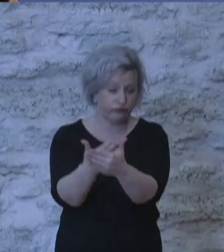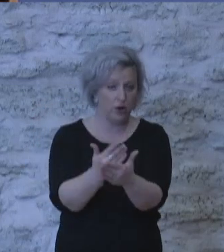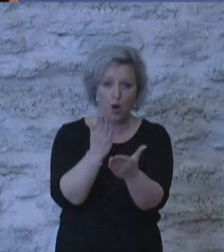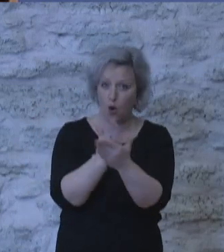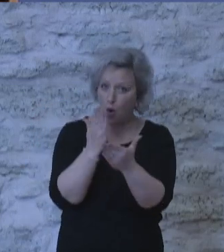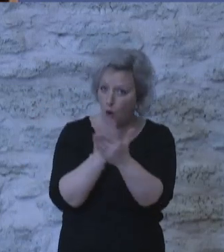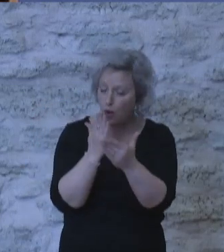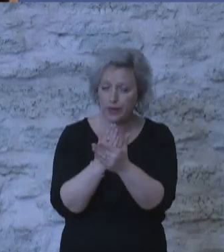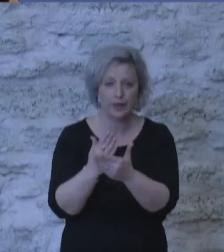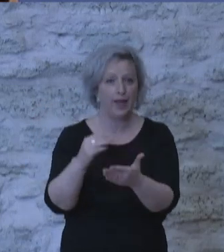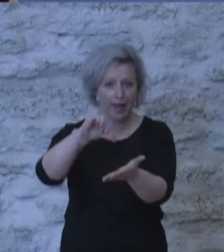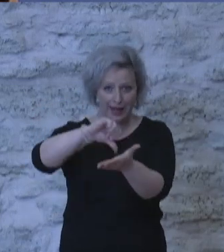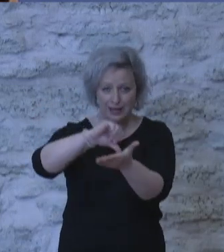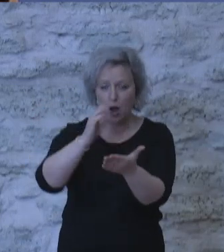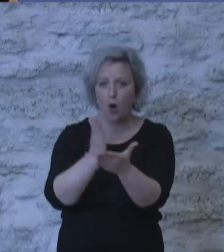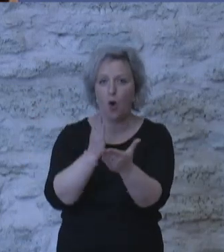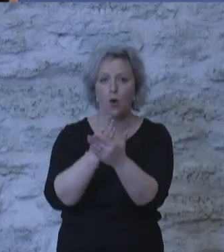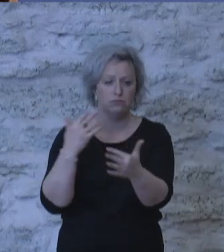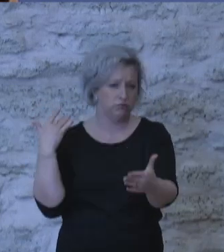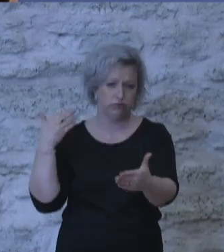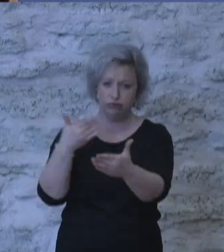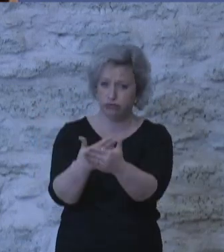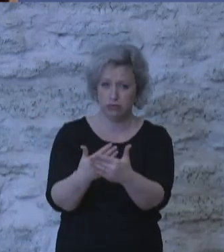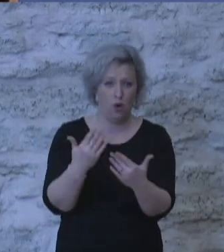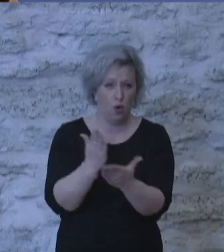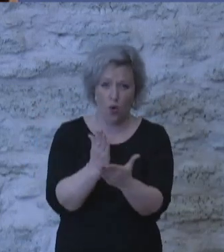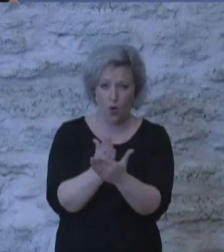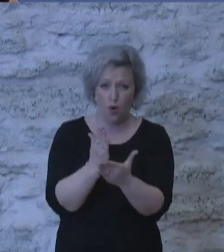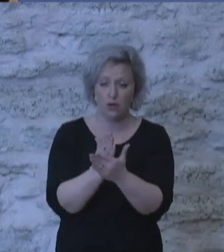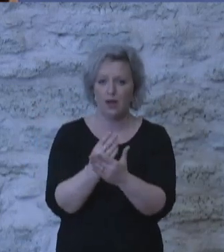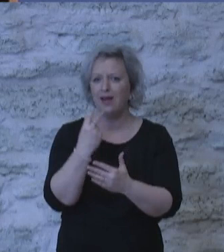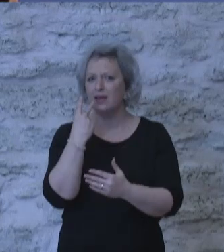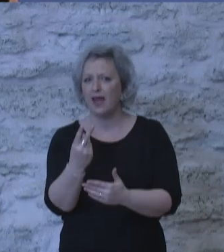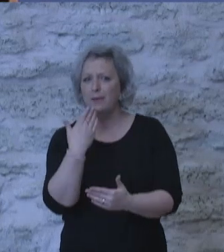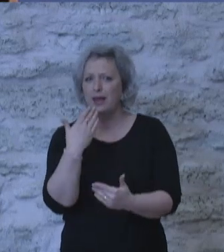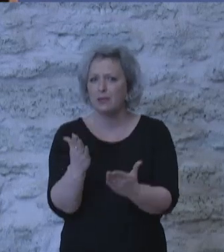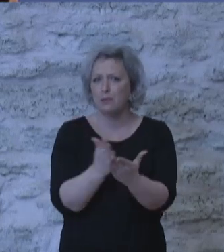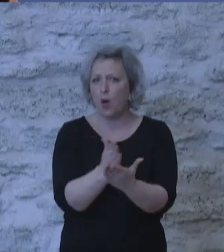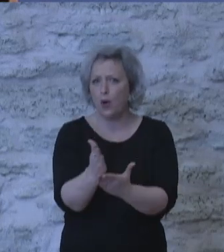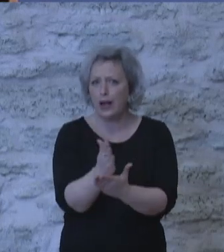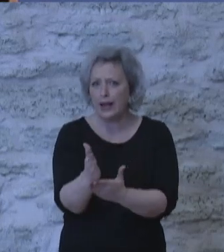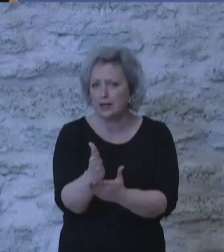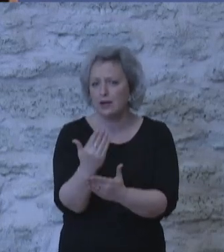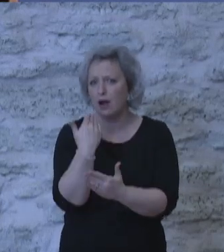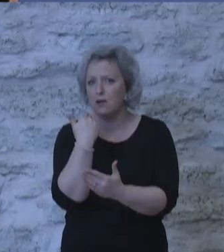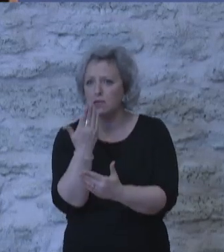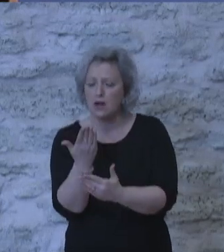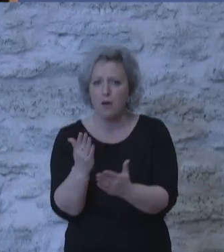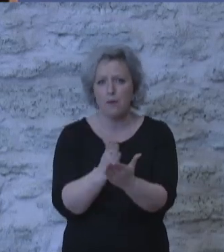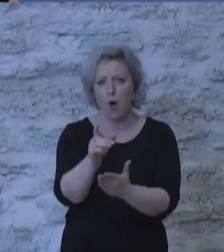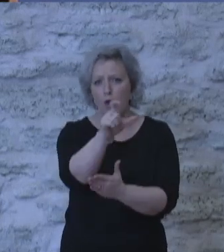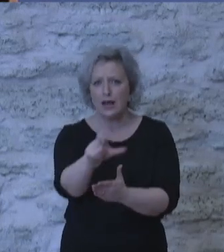fraksioonide esindajad, see on läbi aegade olnud niimoodi. Näha selles mingisugust poliitikute poolset